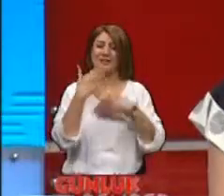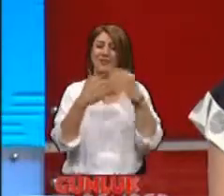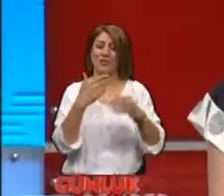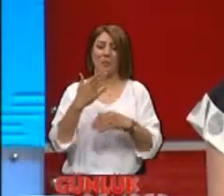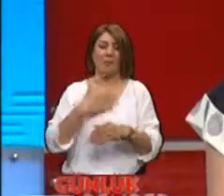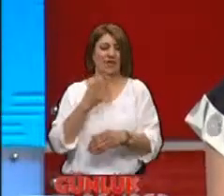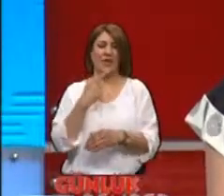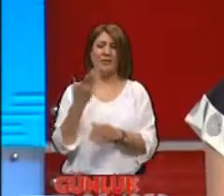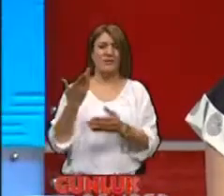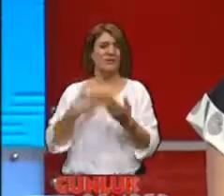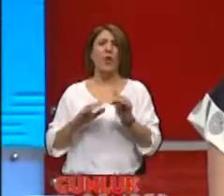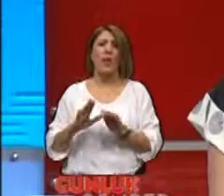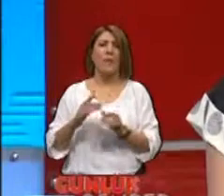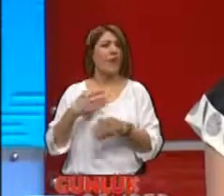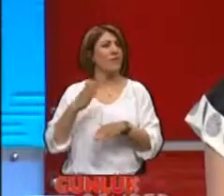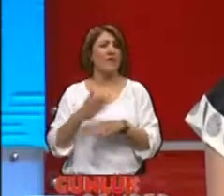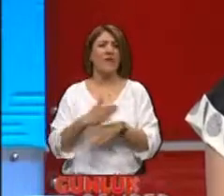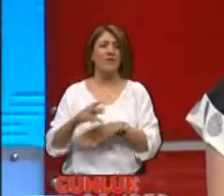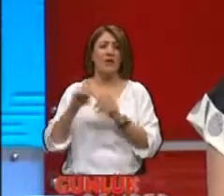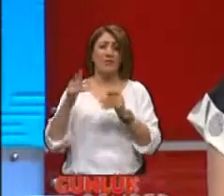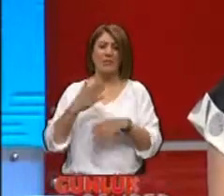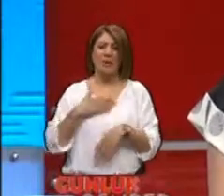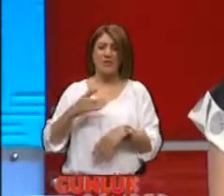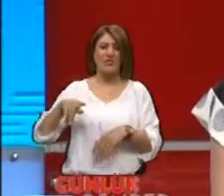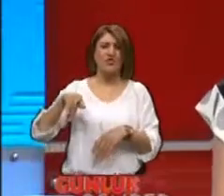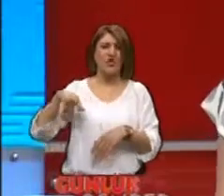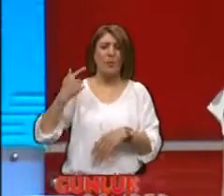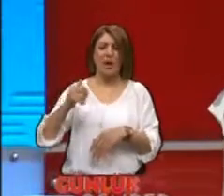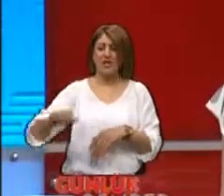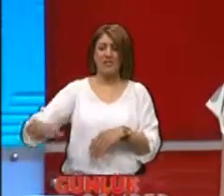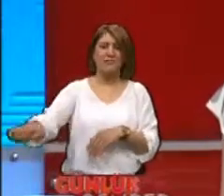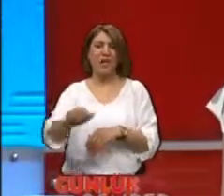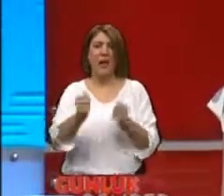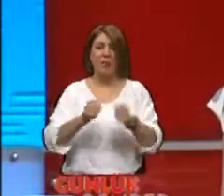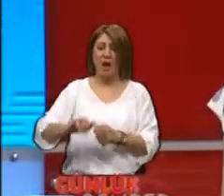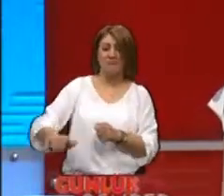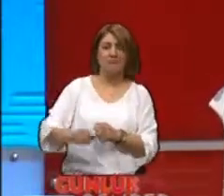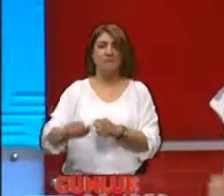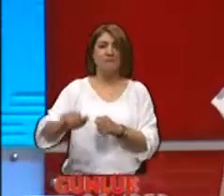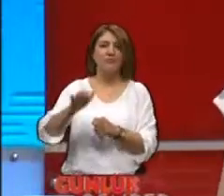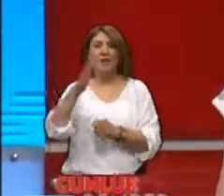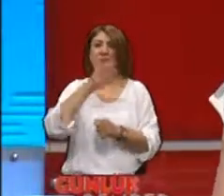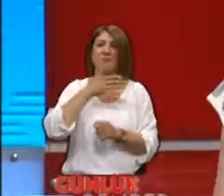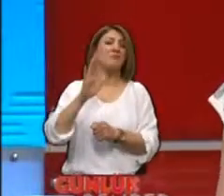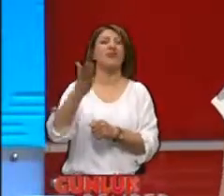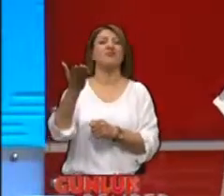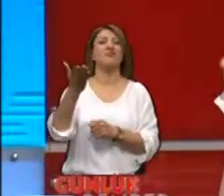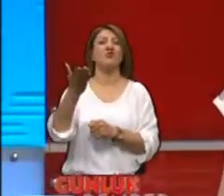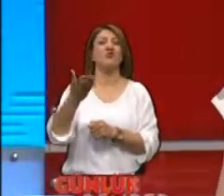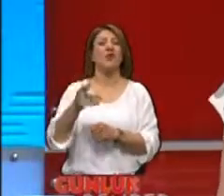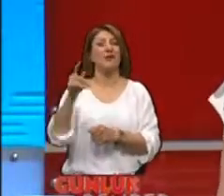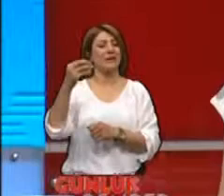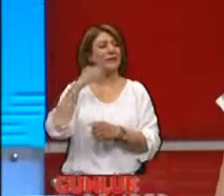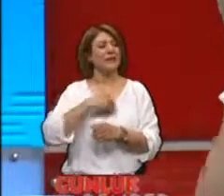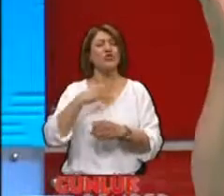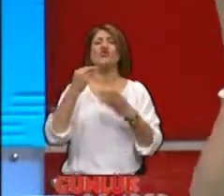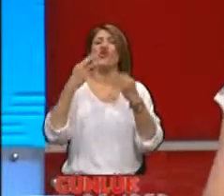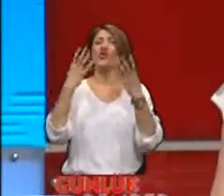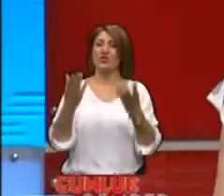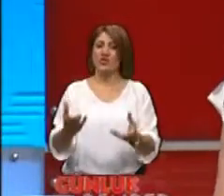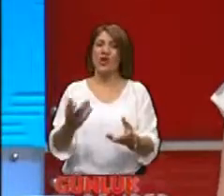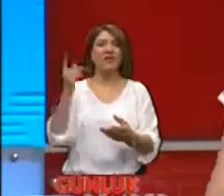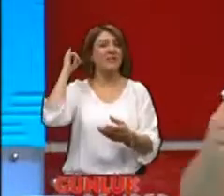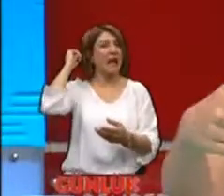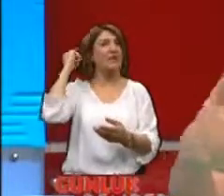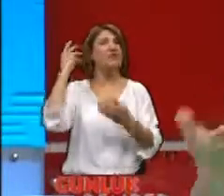etmiyorsun diyor. Sonra da diyor ki ben diyor normal viteste arabayı bile kullanamıyorum diyor. Şimdi ben senin neyine iltifat edeyim Yiğit'ciğim? Sen çok için güzel harika bir insan saçın